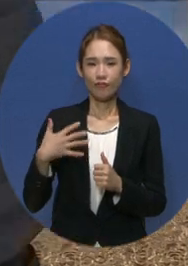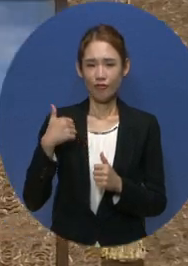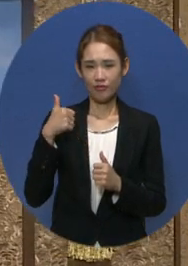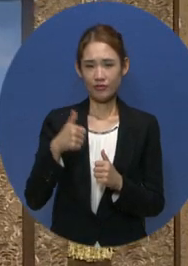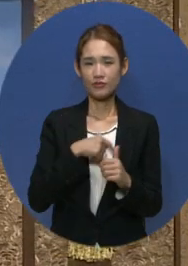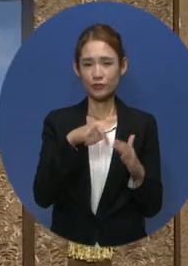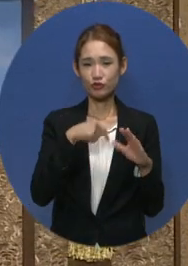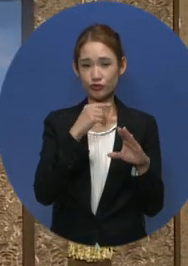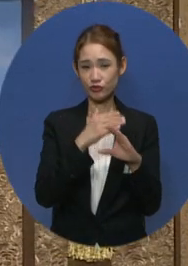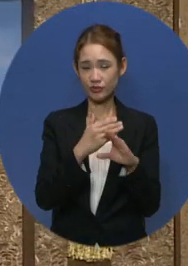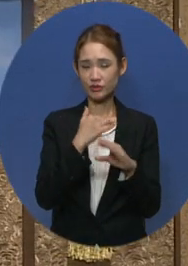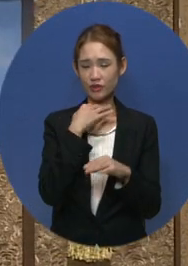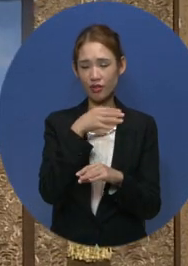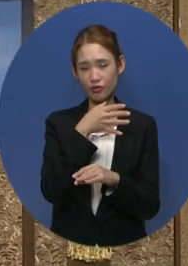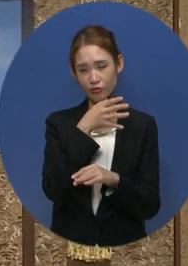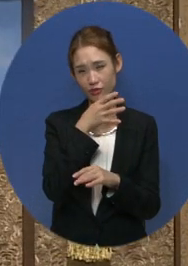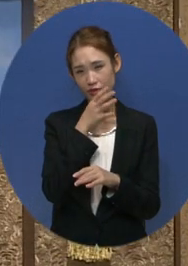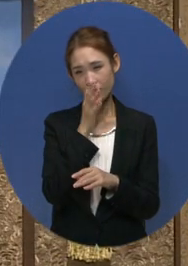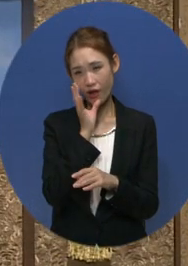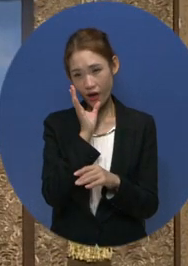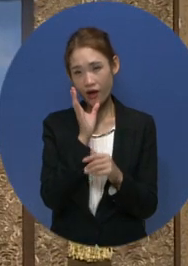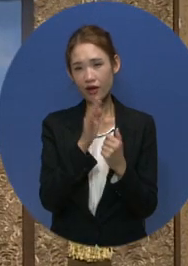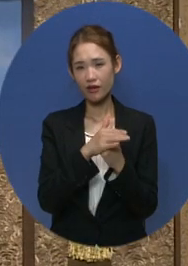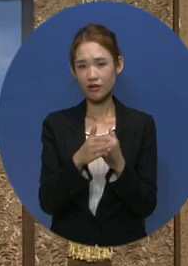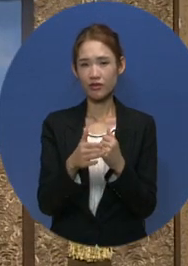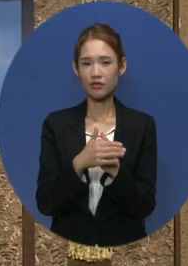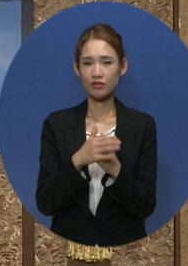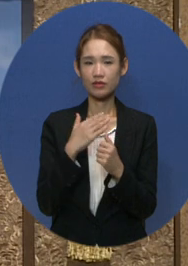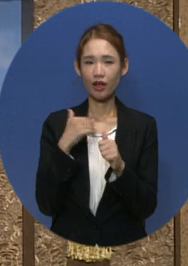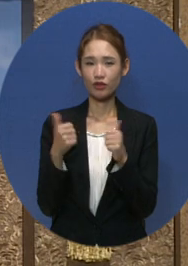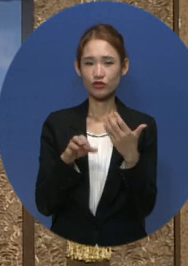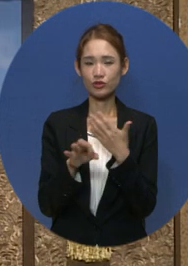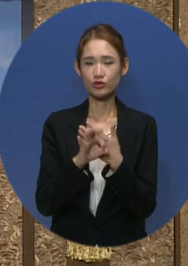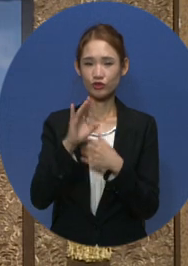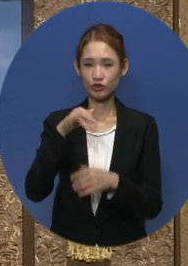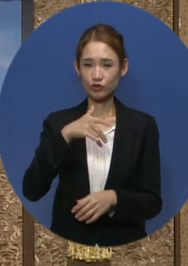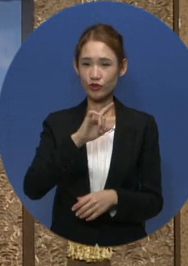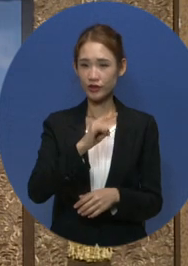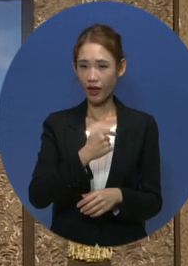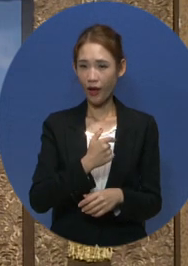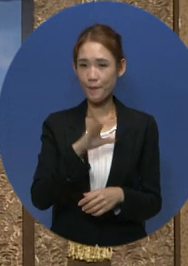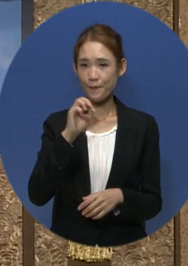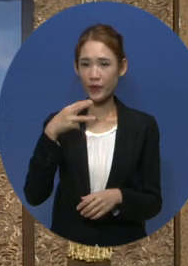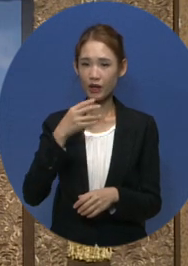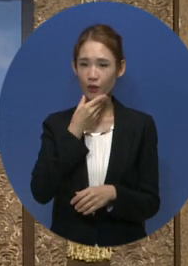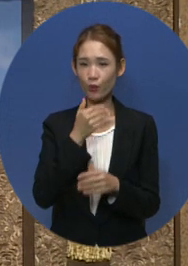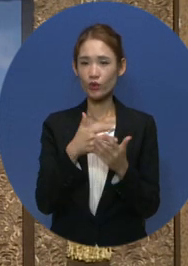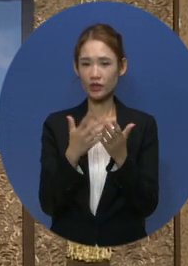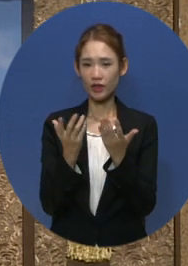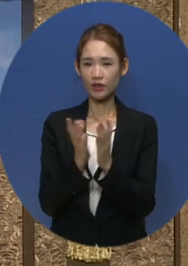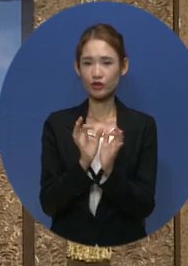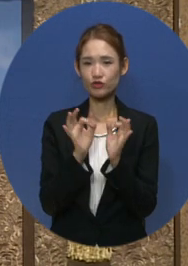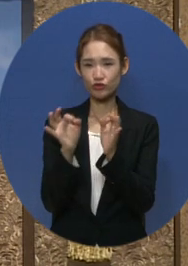분들 중에는 네. 또 나이가 드셔가지고 네. 아, 나 죽으면 유산을 미랄에 주겠다는 분도 있어요.